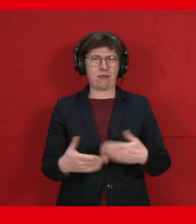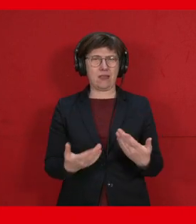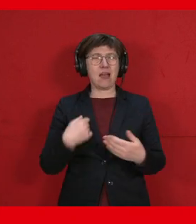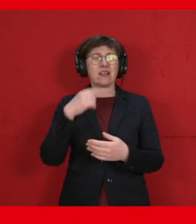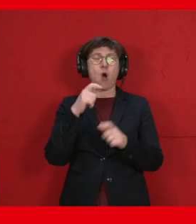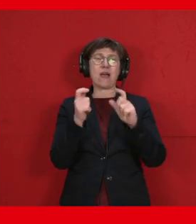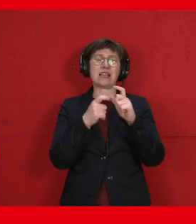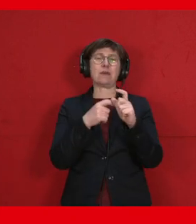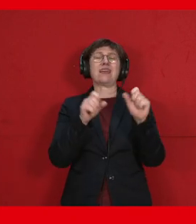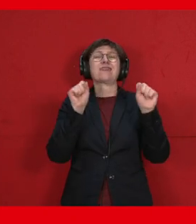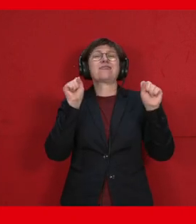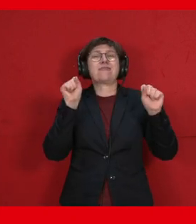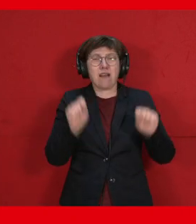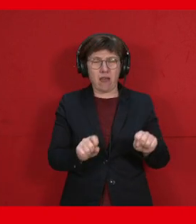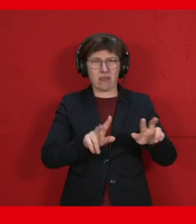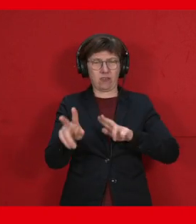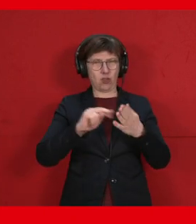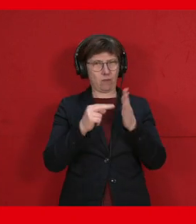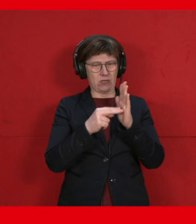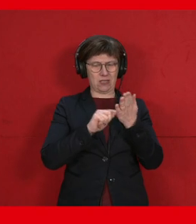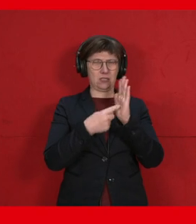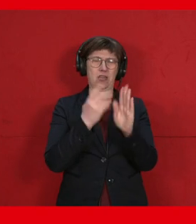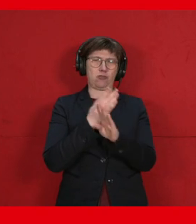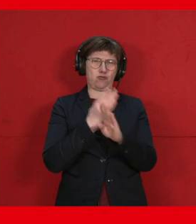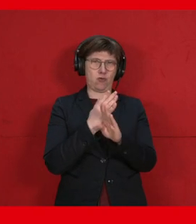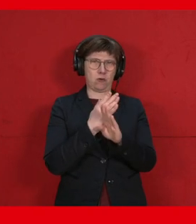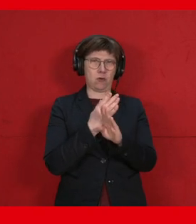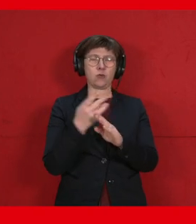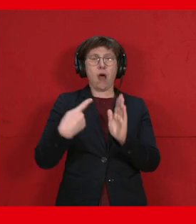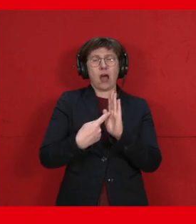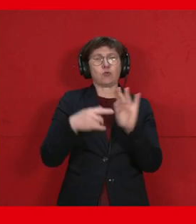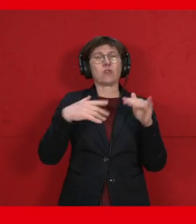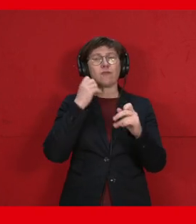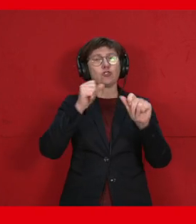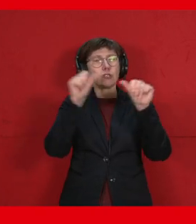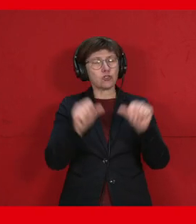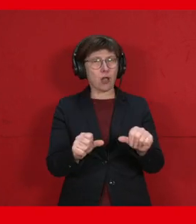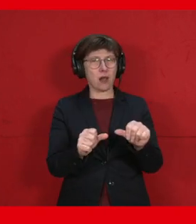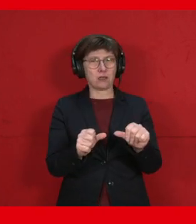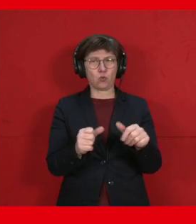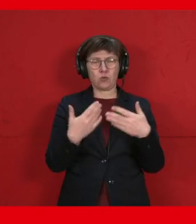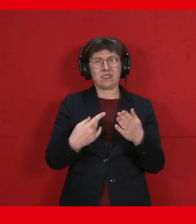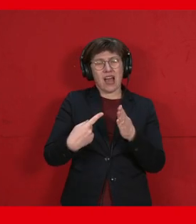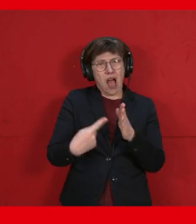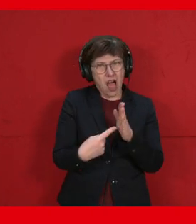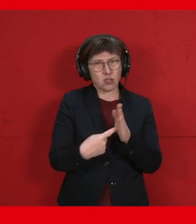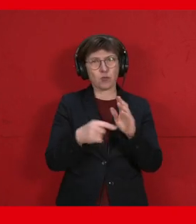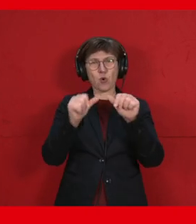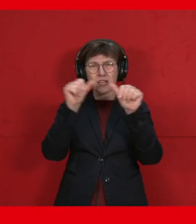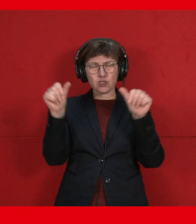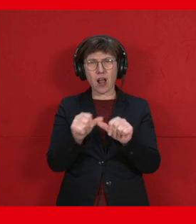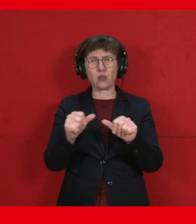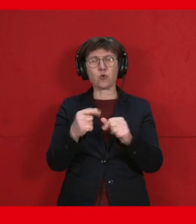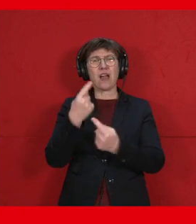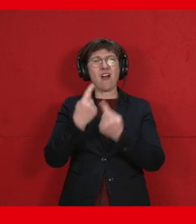SPD kann Wirtschaftspolitik, das hat sie in der Vergangenheit gezeigt, und sie hat den Anspruch zu gestalten und genau mit diesem Anspruch tatsächlich auch